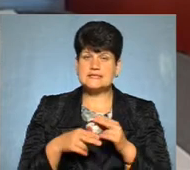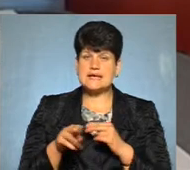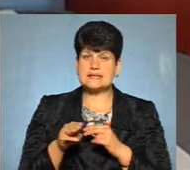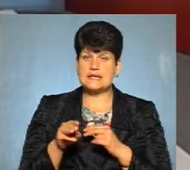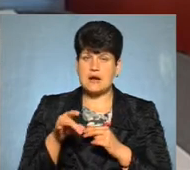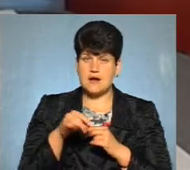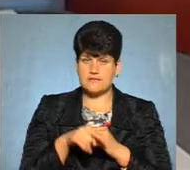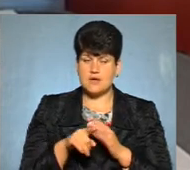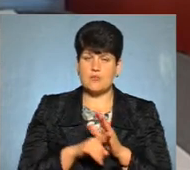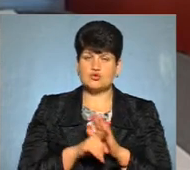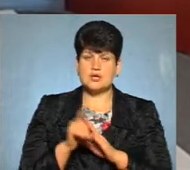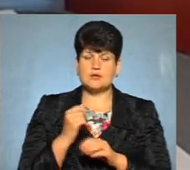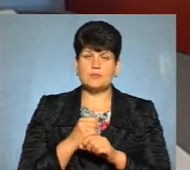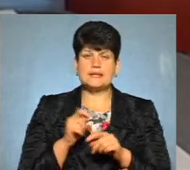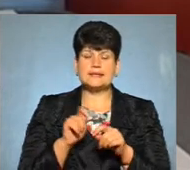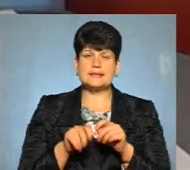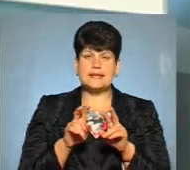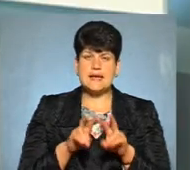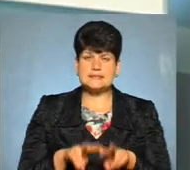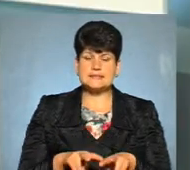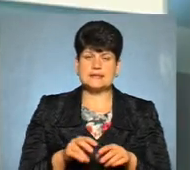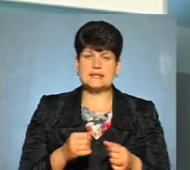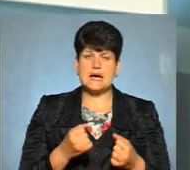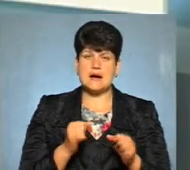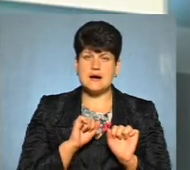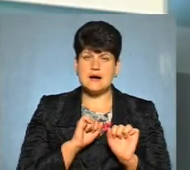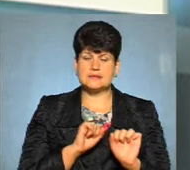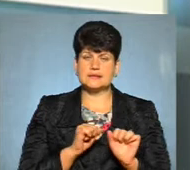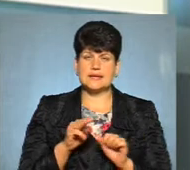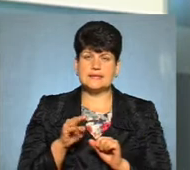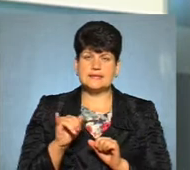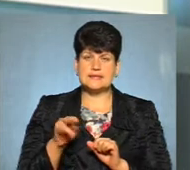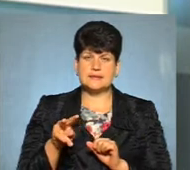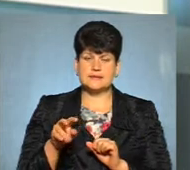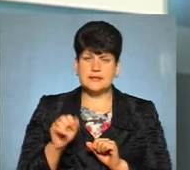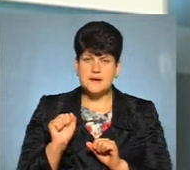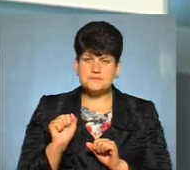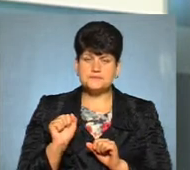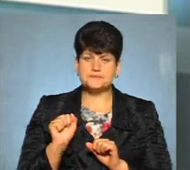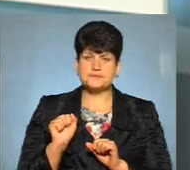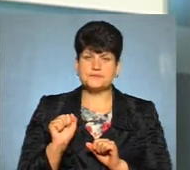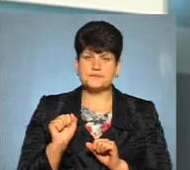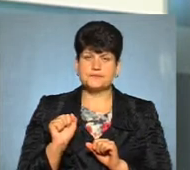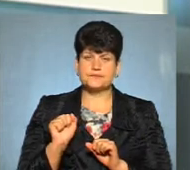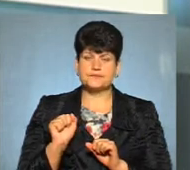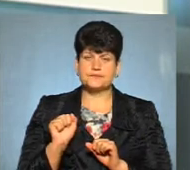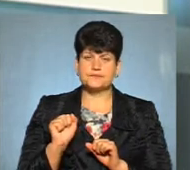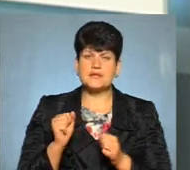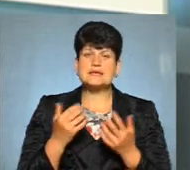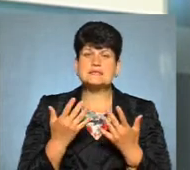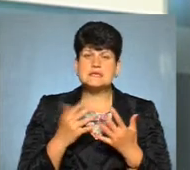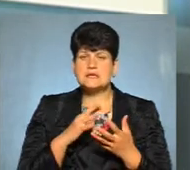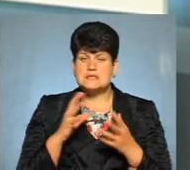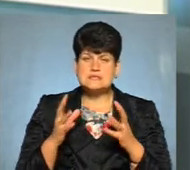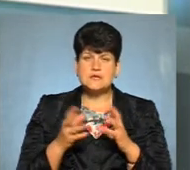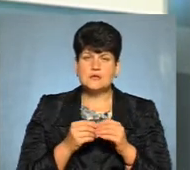почали робити тести на антитіла, іншими словами, ІФА, імуноферментного аналізу. І скільки загалом було